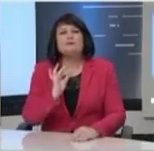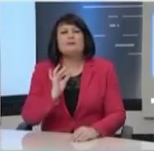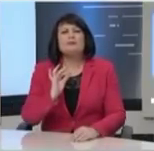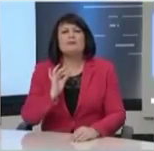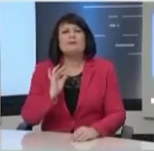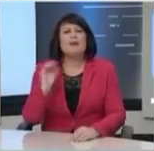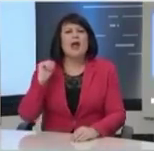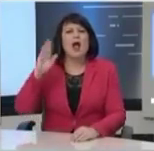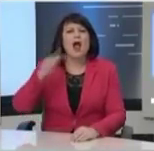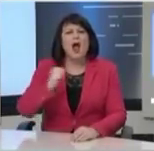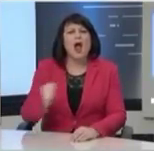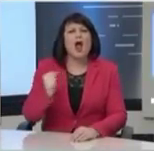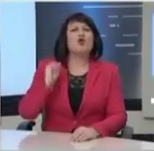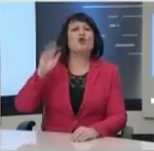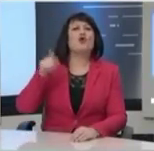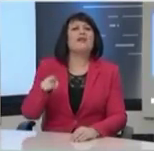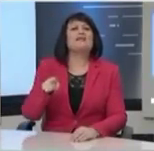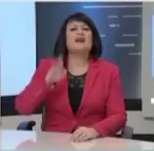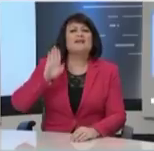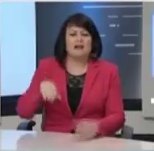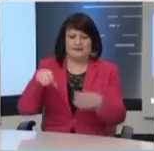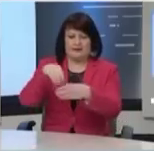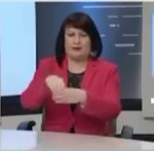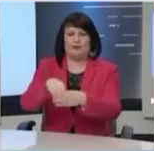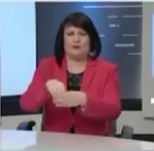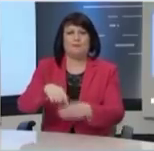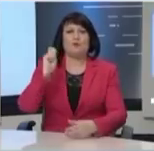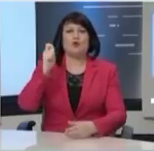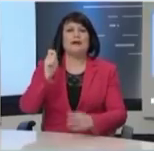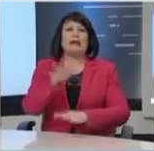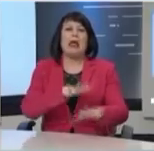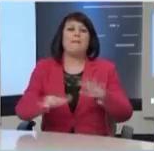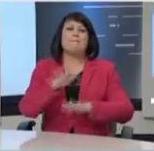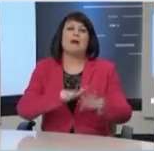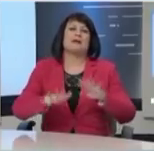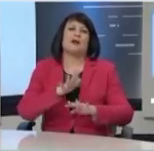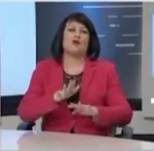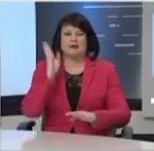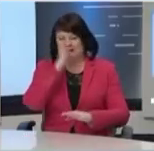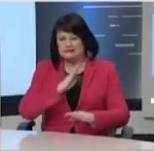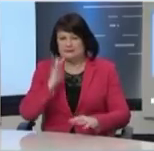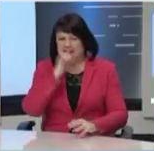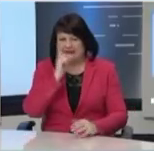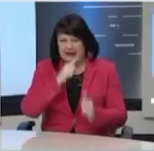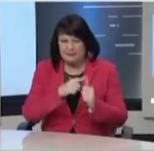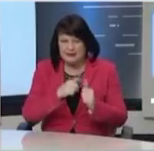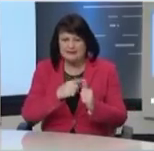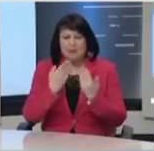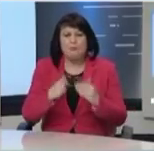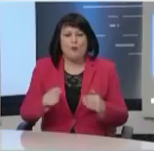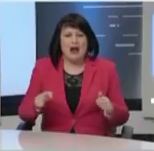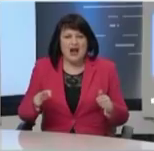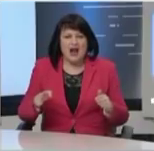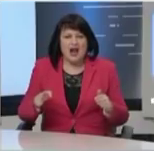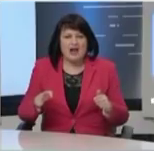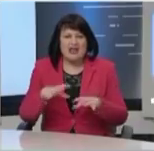κύριε Μητσοτάκη, είναι το τελευταίο καταφύγιο των πολιτικών απατεών, που βασίζονται μόνο στο ψέμα, στην προπαγάνδα